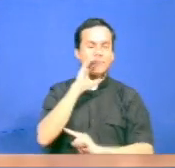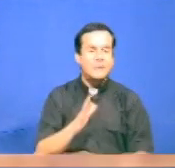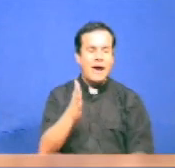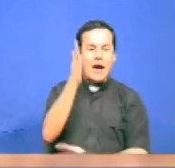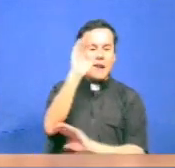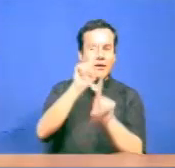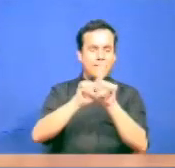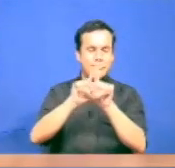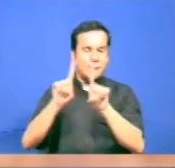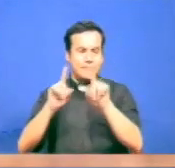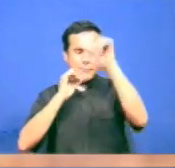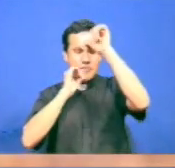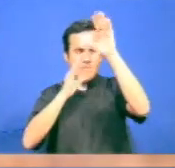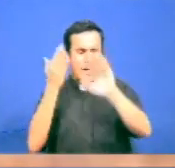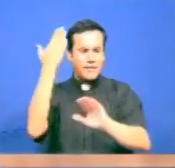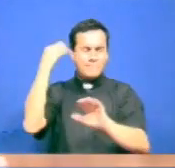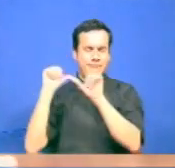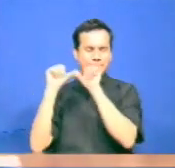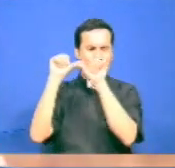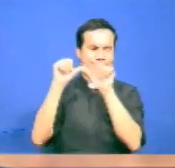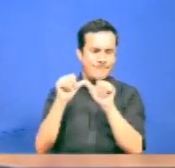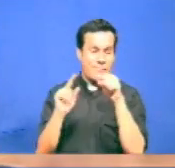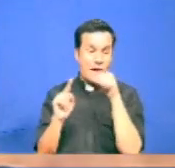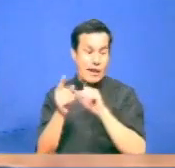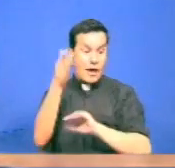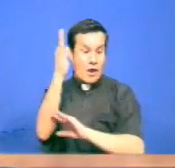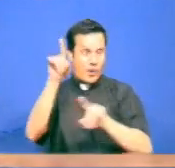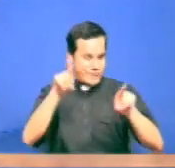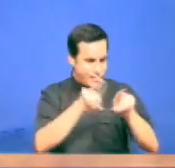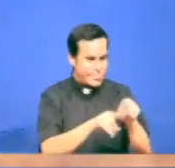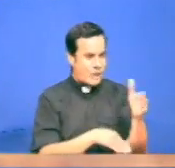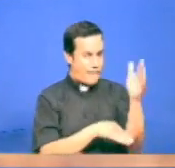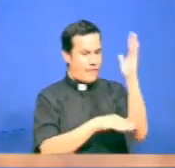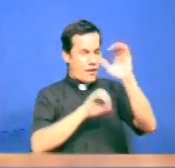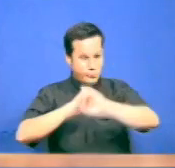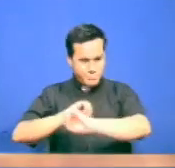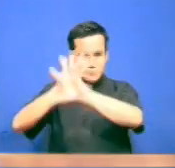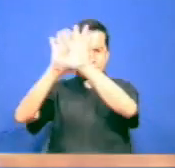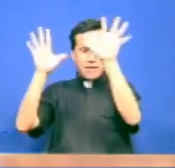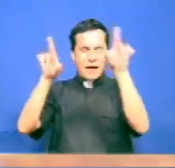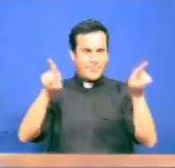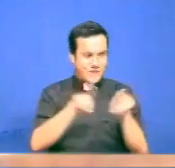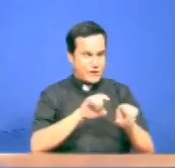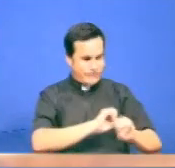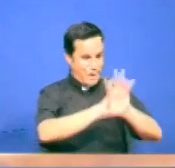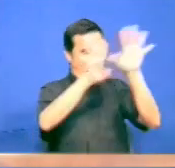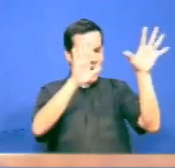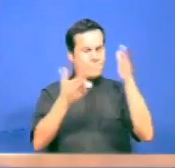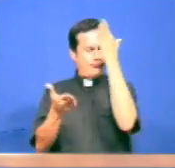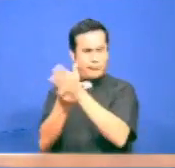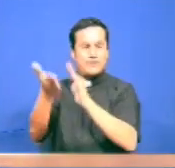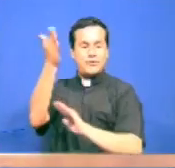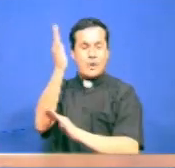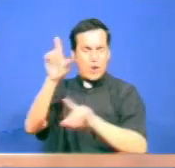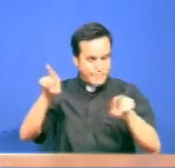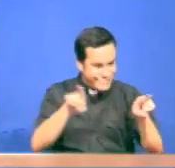mmoja, Yesu Kristo Bwana wa pekee wa Mungu, aliyezaliwa na Baba milele yote. Mungu aliyetoka kwa Mungu, mwanga kwa